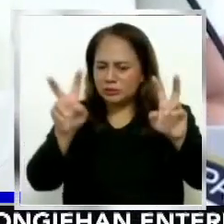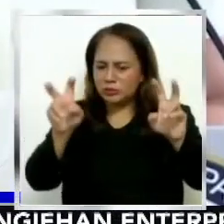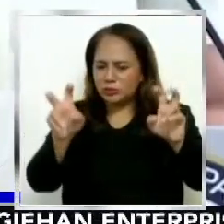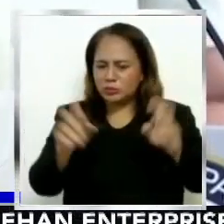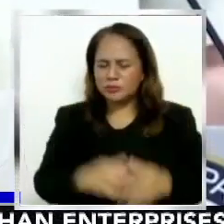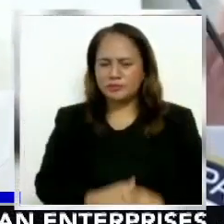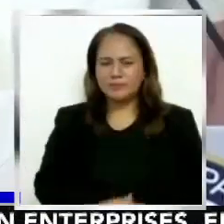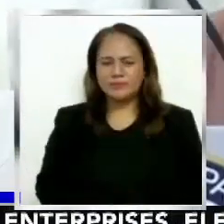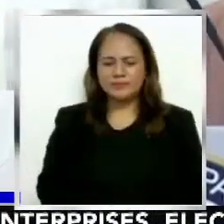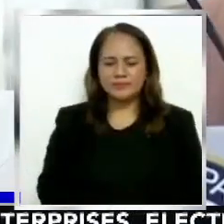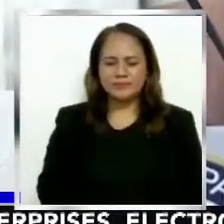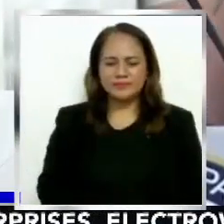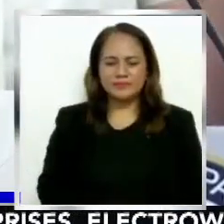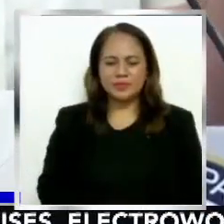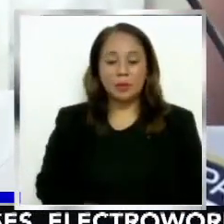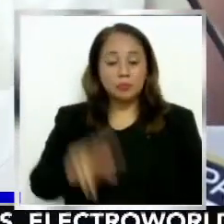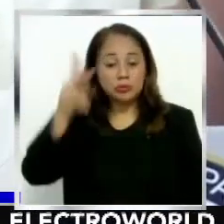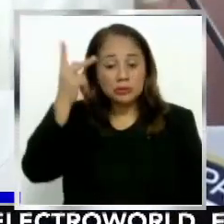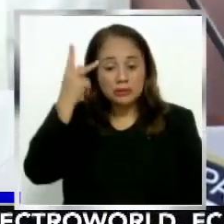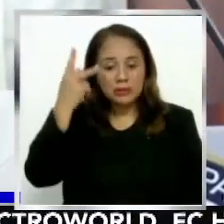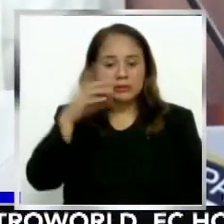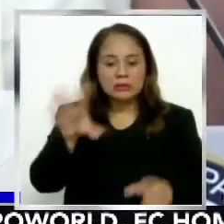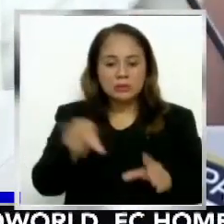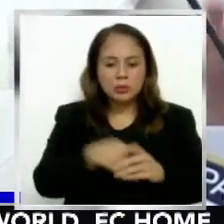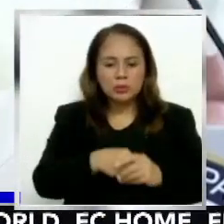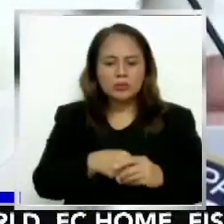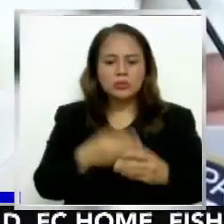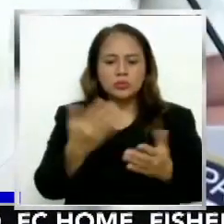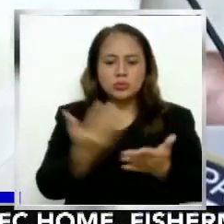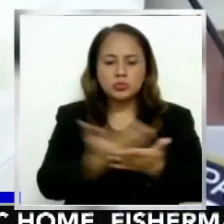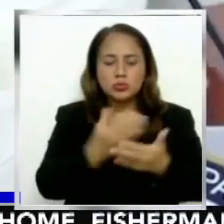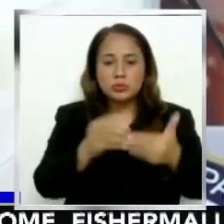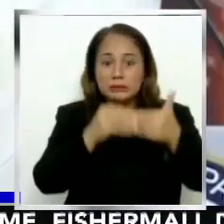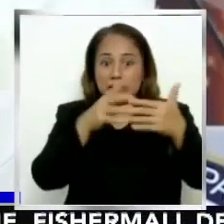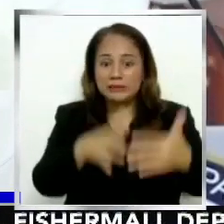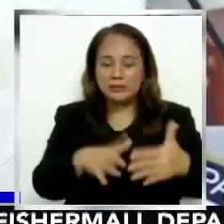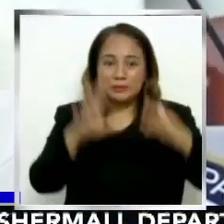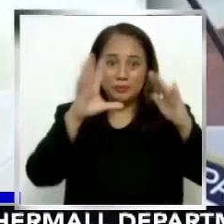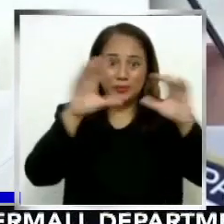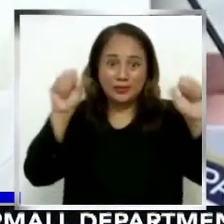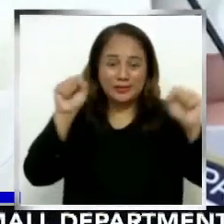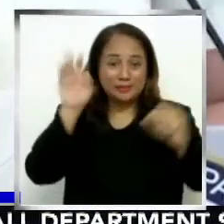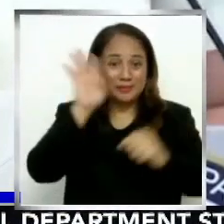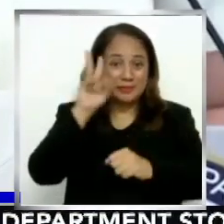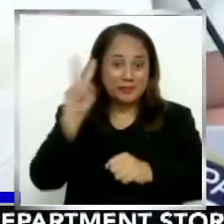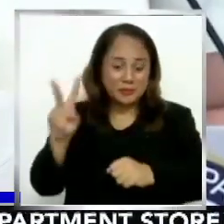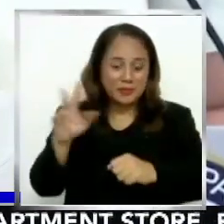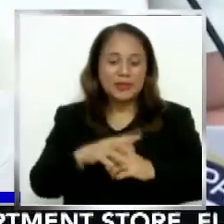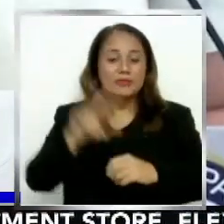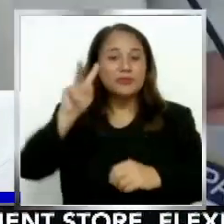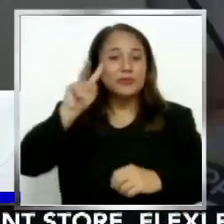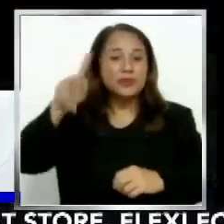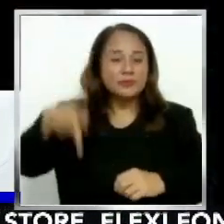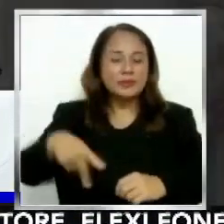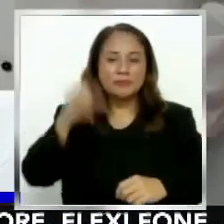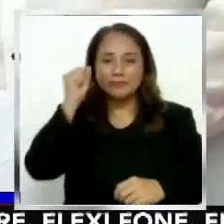politika. Kabilang ang ating mga bagong leader na sina Pangulong Bongbong Marcos at Vice President Sara Duterte.